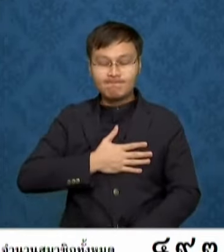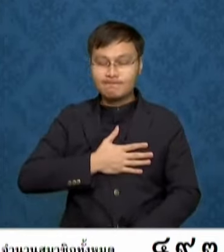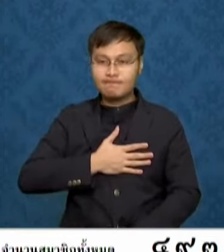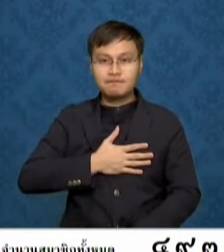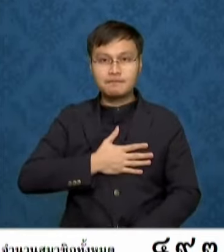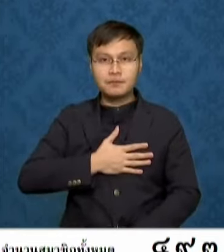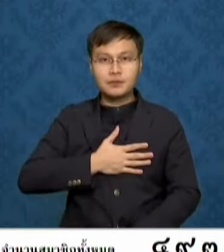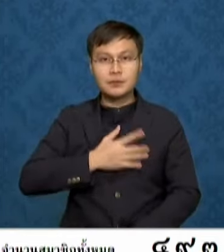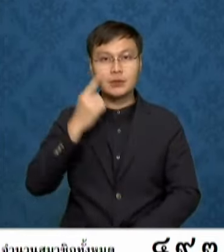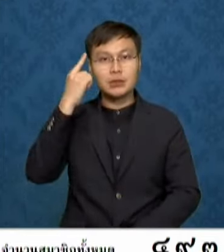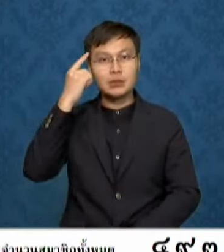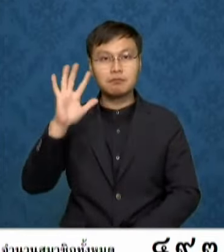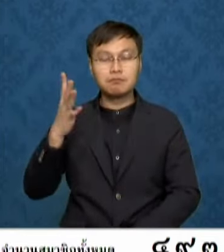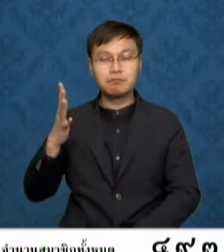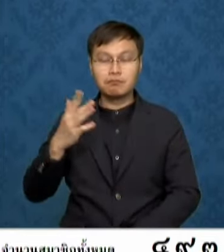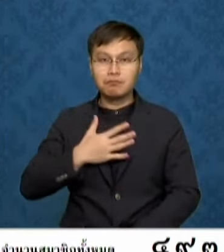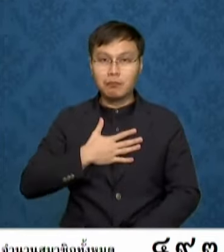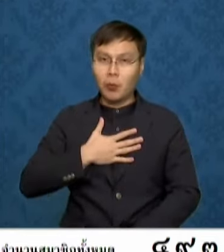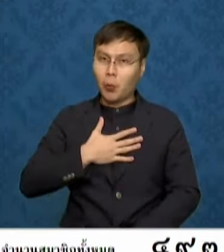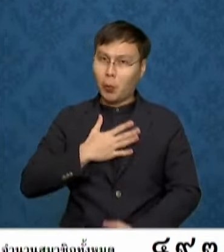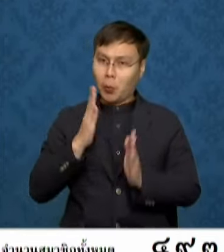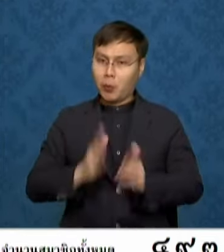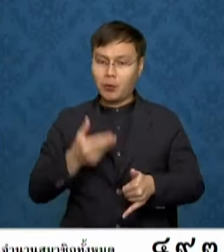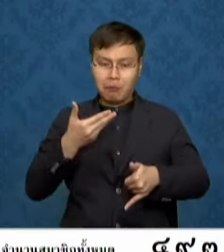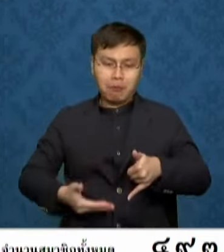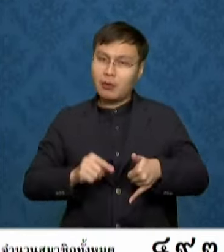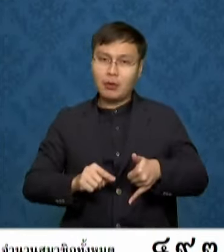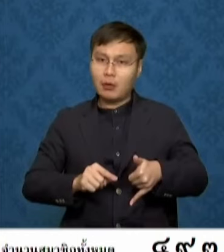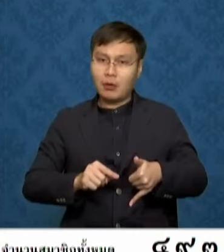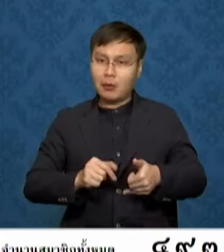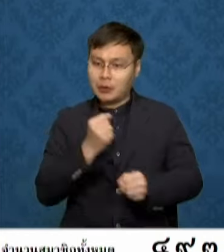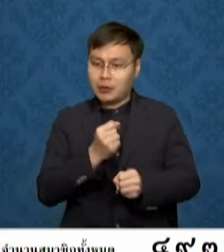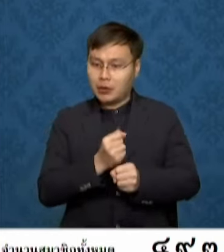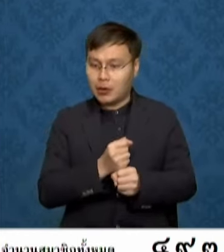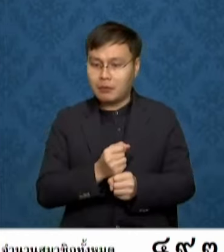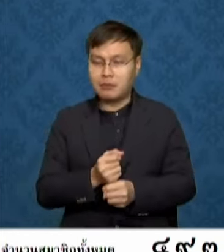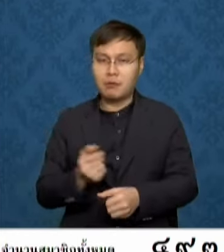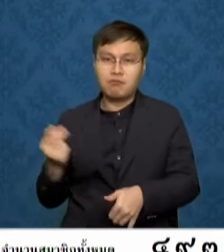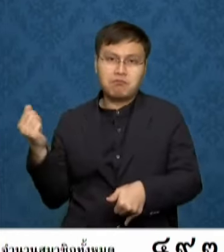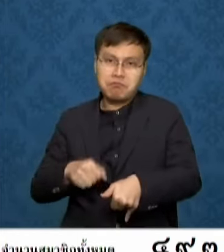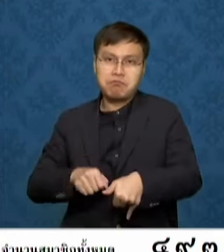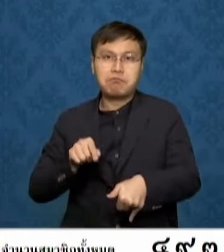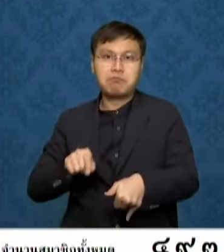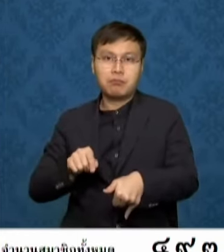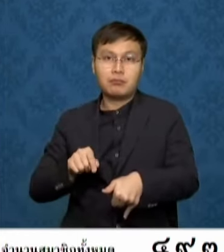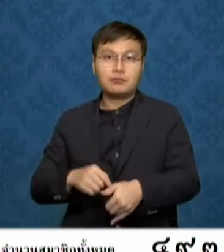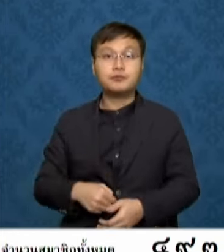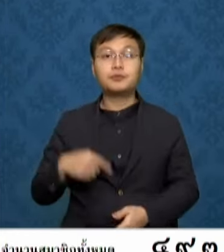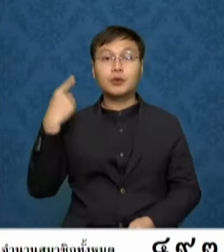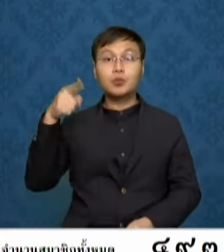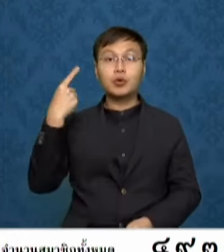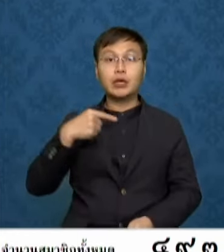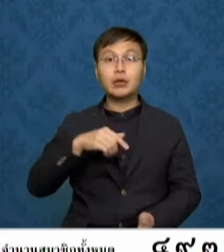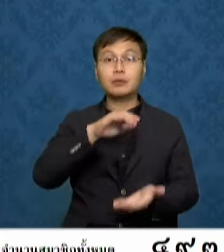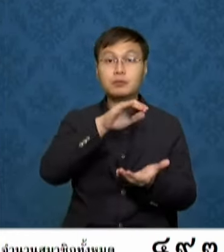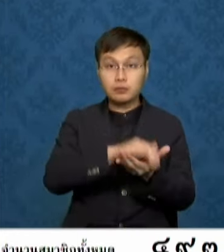คิดไม่คิดครับว่ามนุษย์จะกระทำกับมนุษย์ด้วยกันเองแบบนี้อีกคนหนึครับเป็นภรรยาของผู้เสีย